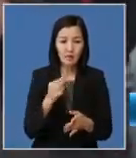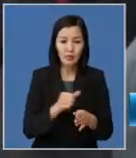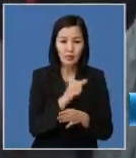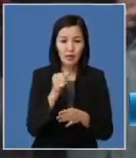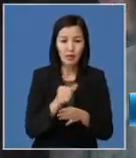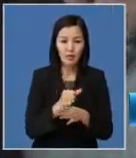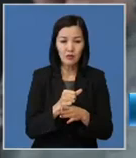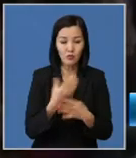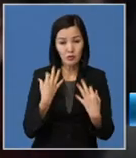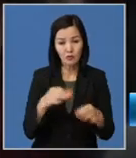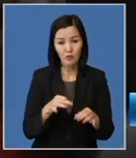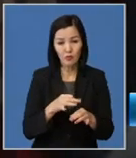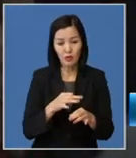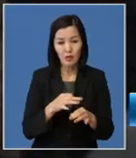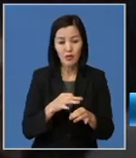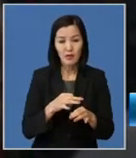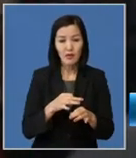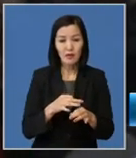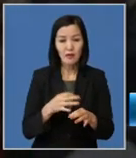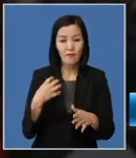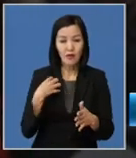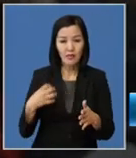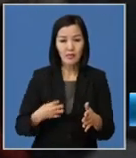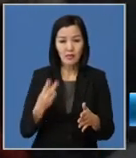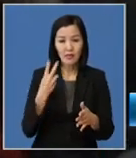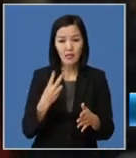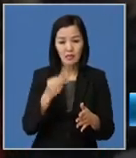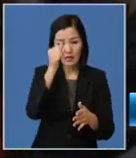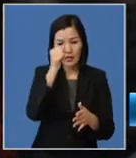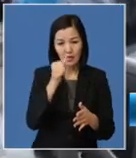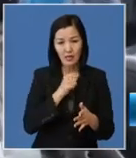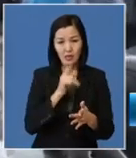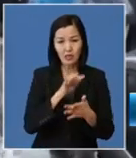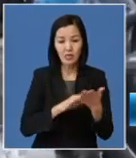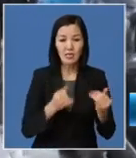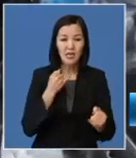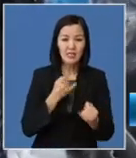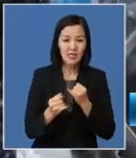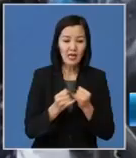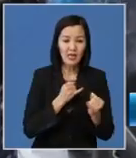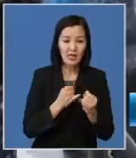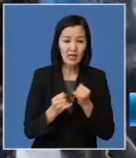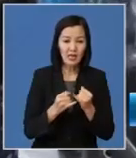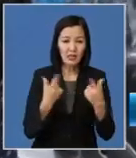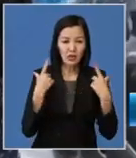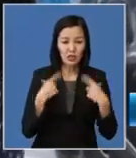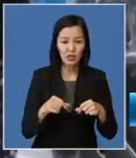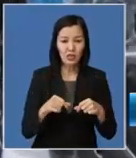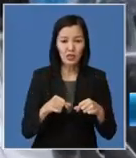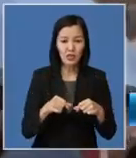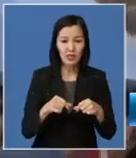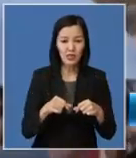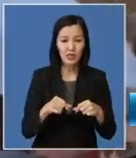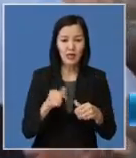соң тарқасқан. Еске сала кетейік, Франциядағы екі айдан бері жалғасқан сары жейделердің ереуілінен елден тыныштық